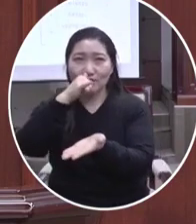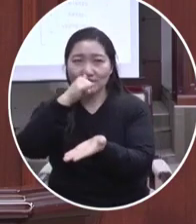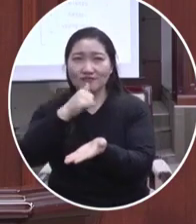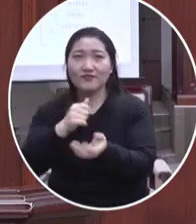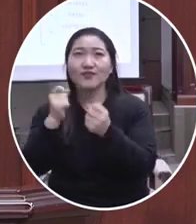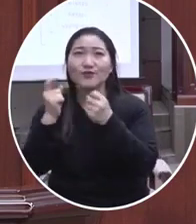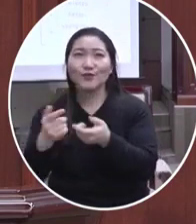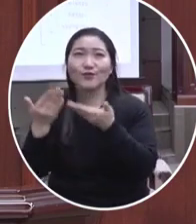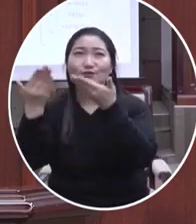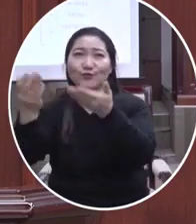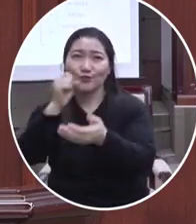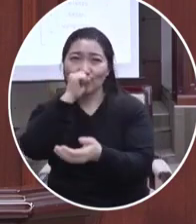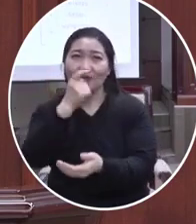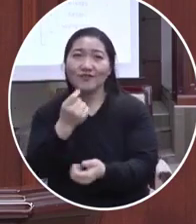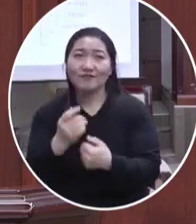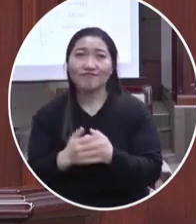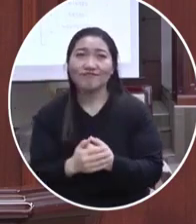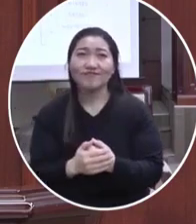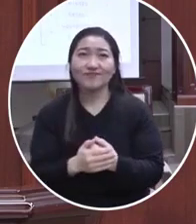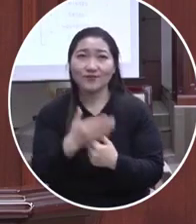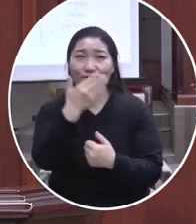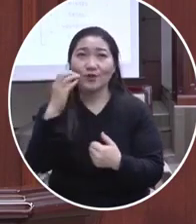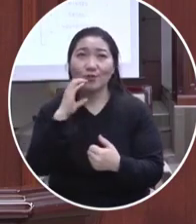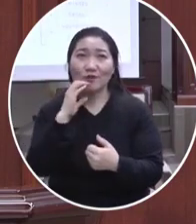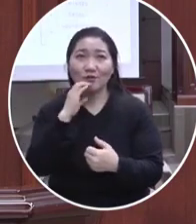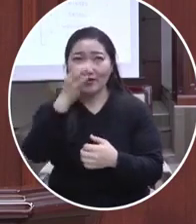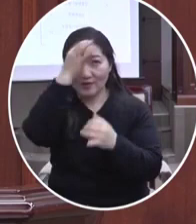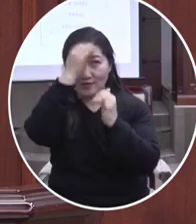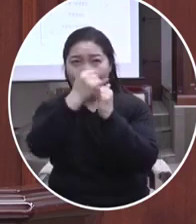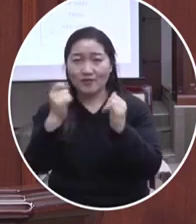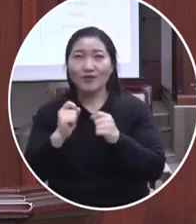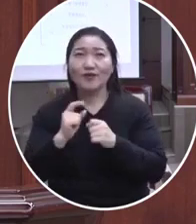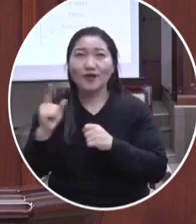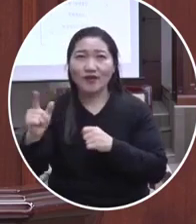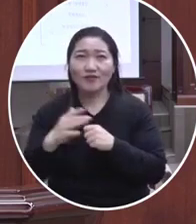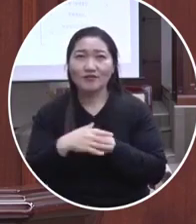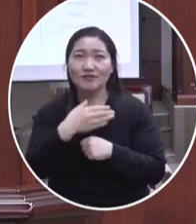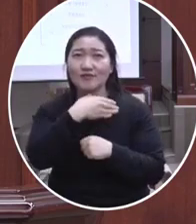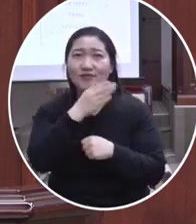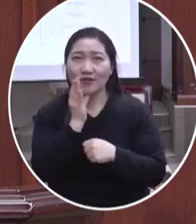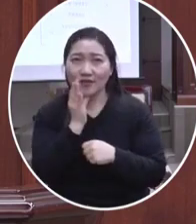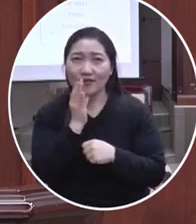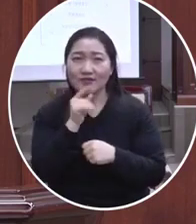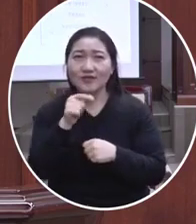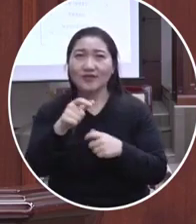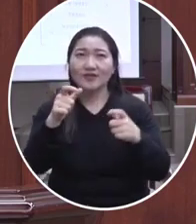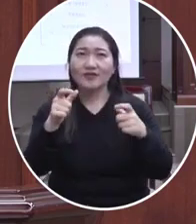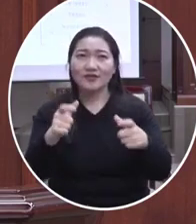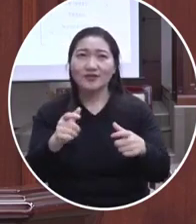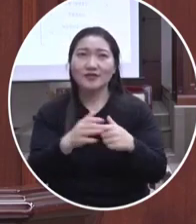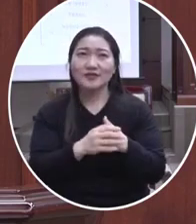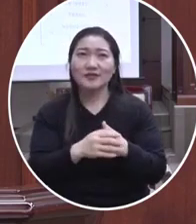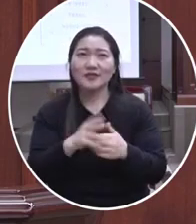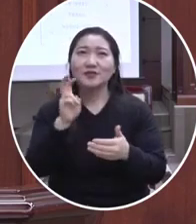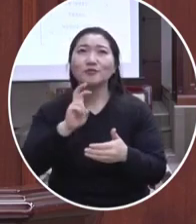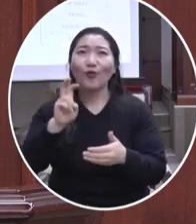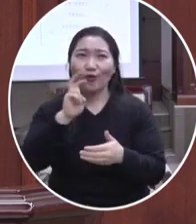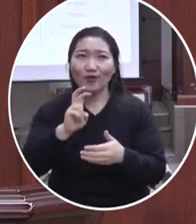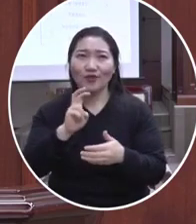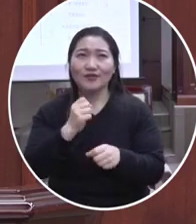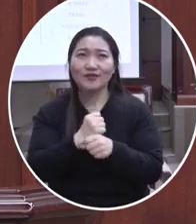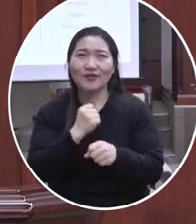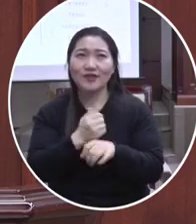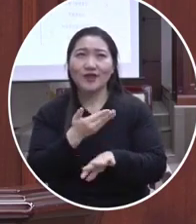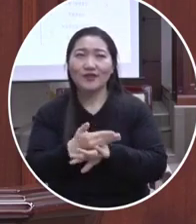주시기 바랍니다. 아울러 청춘카페 예술인 대부분은 중장년층이거나 이 시대의 음악을 하는